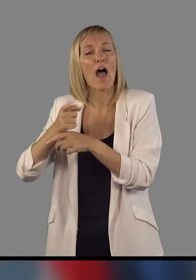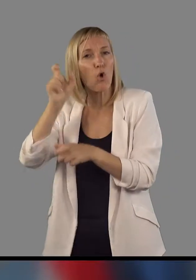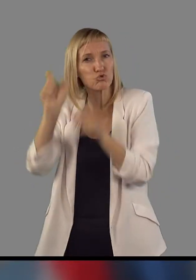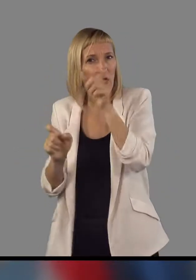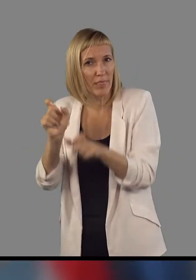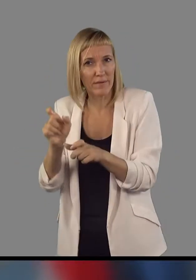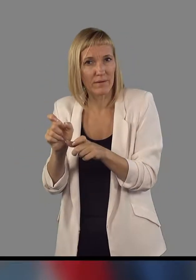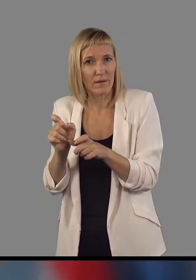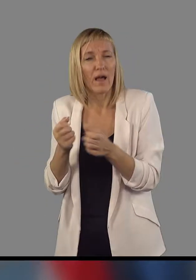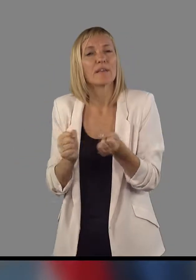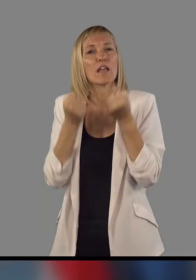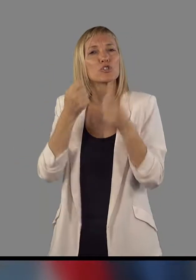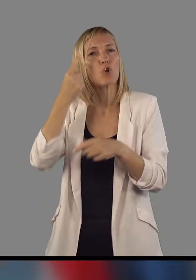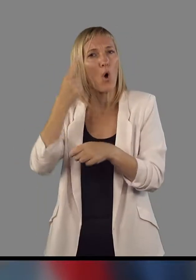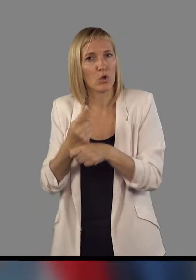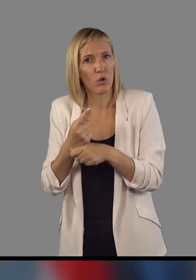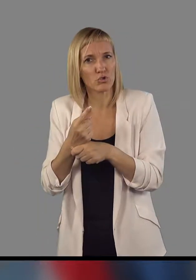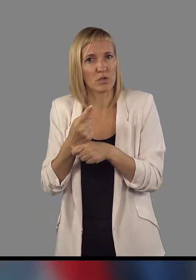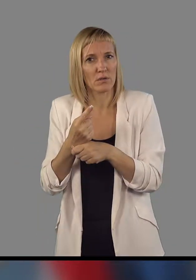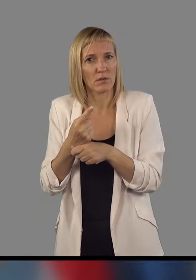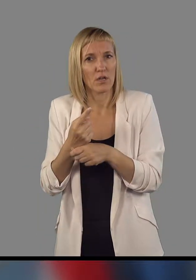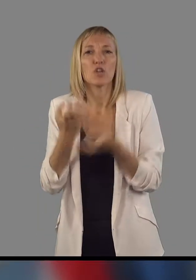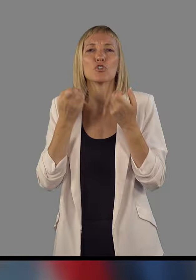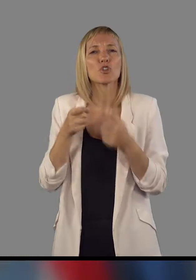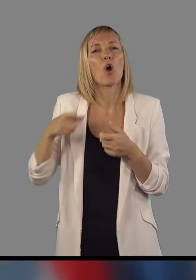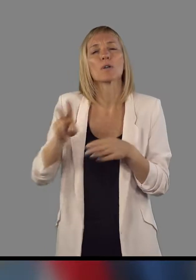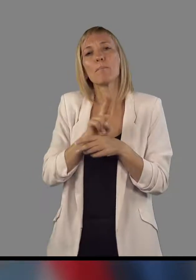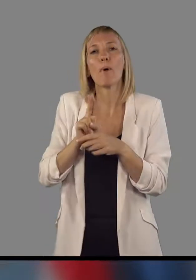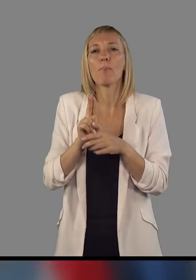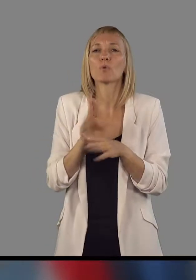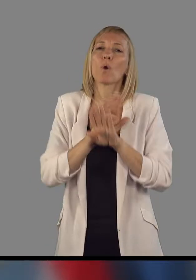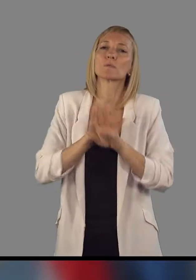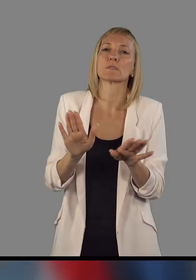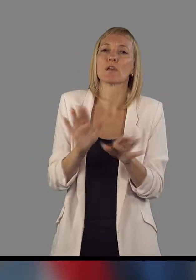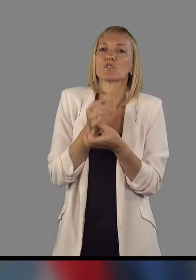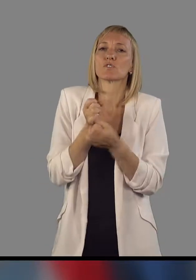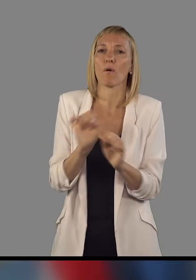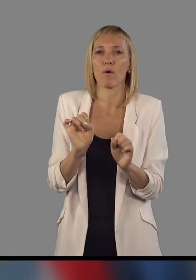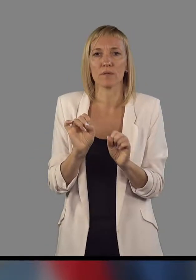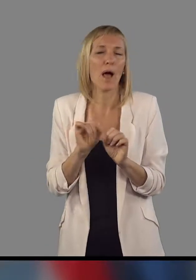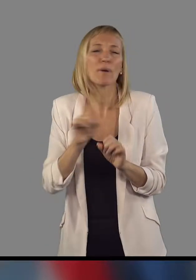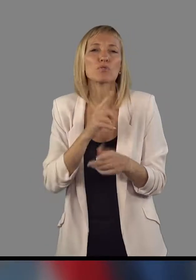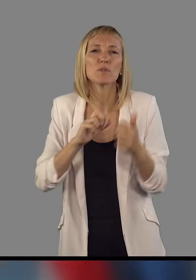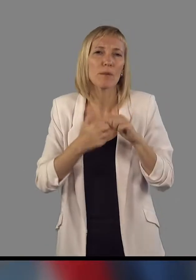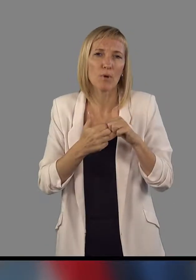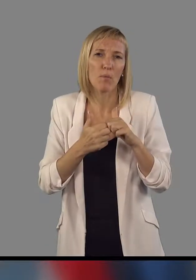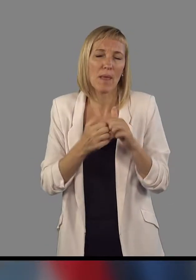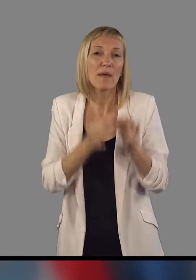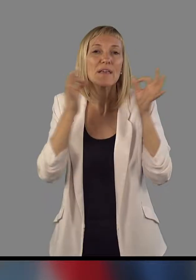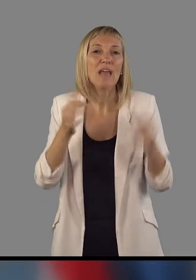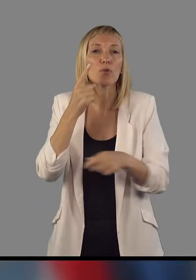navadno naročniki zelo težko odločajo in bi radi imeli popolnoma vse normirano, ampak to ni problem